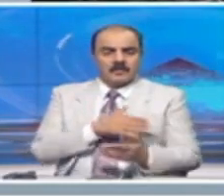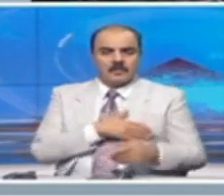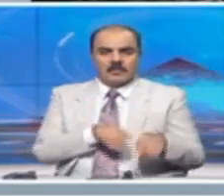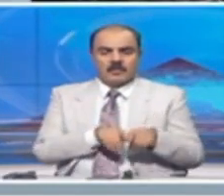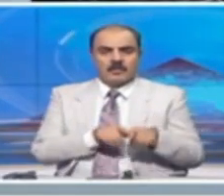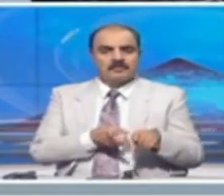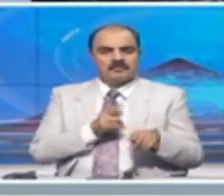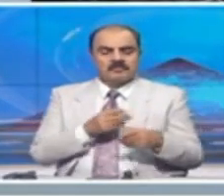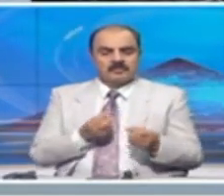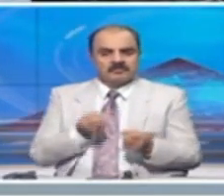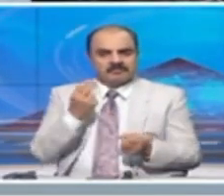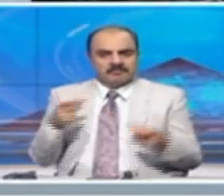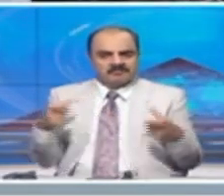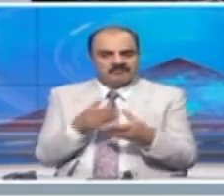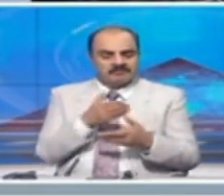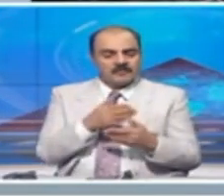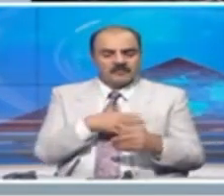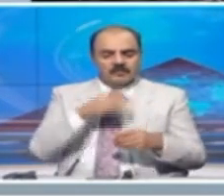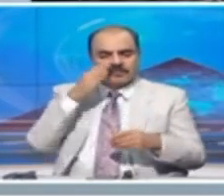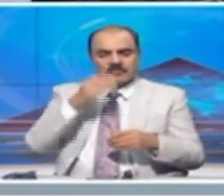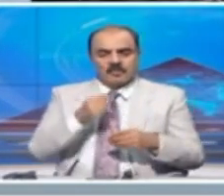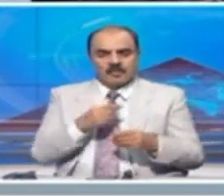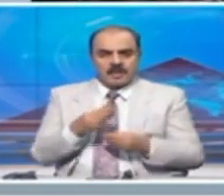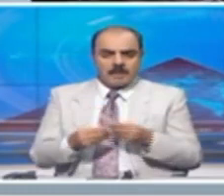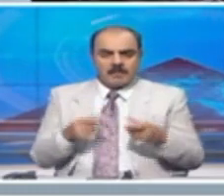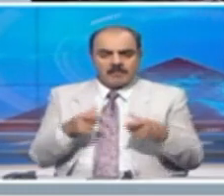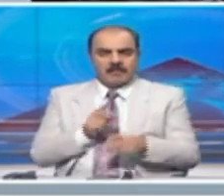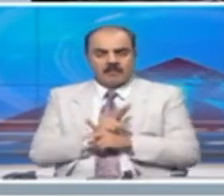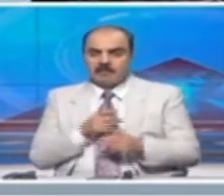على هذه المبادرة لاستئناف،